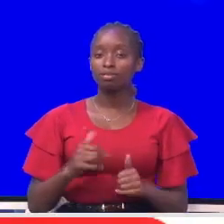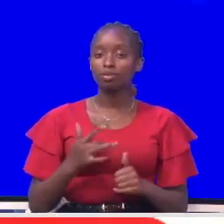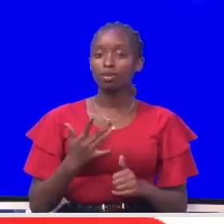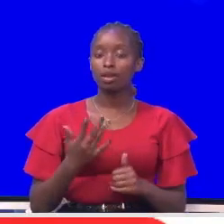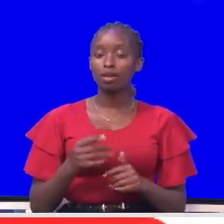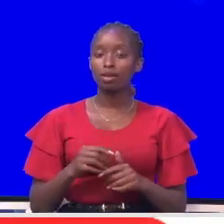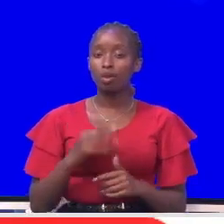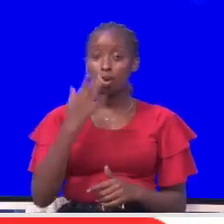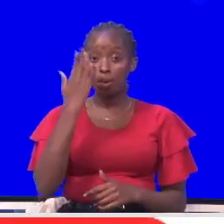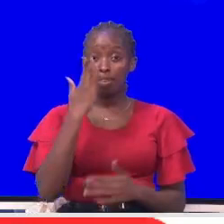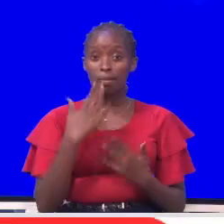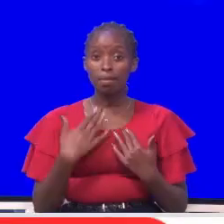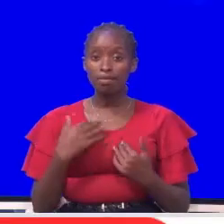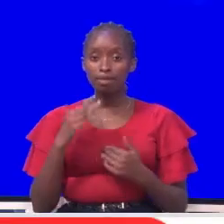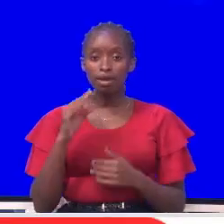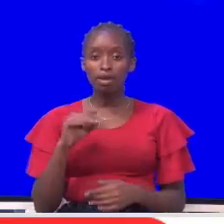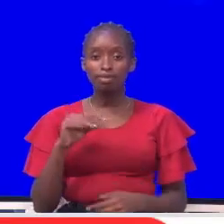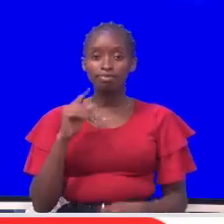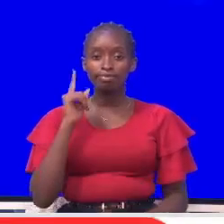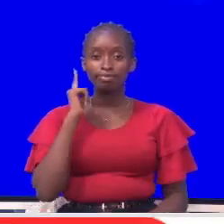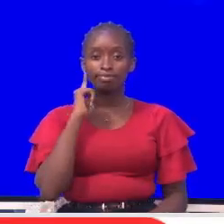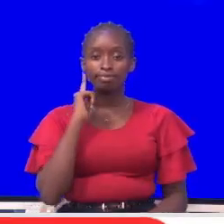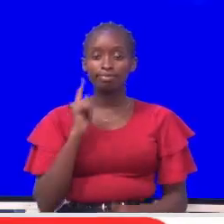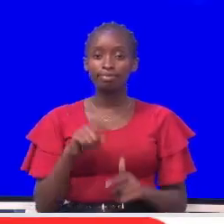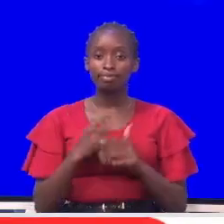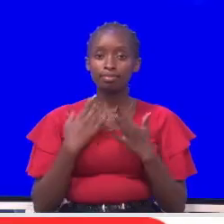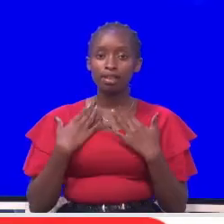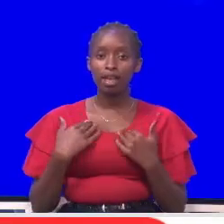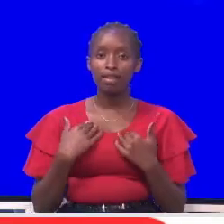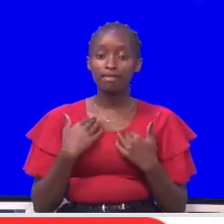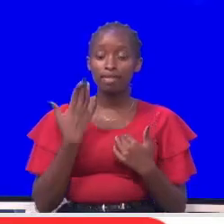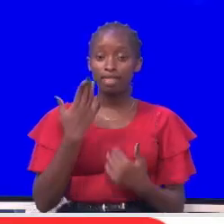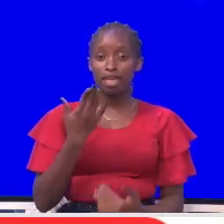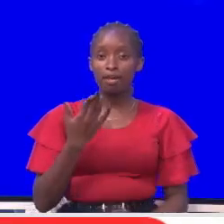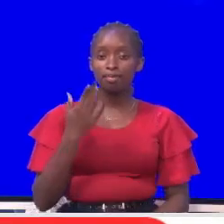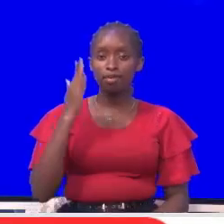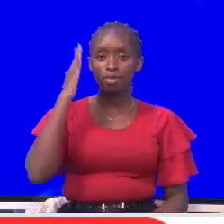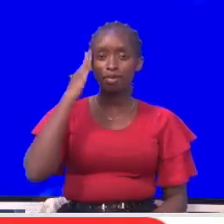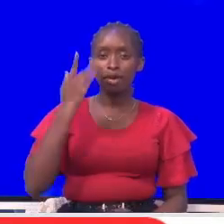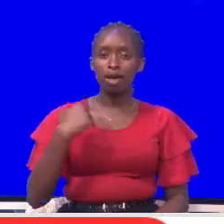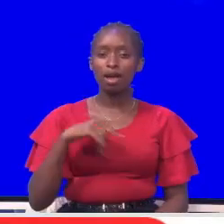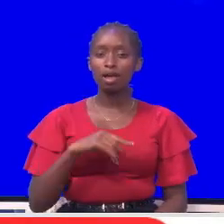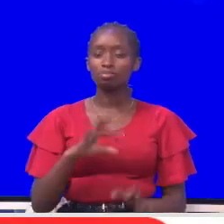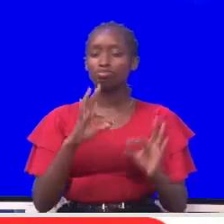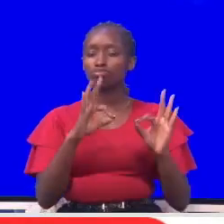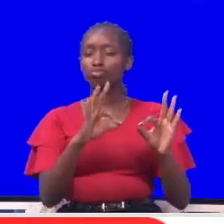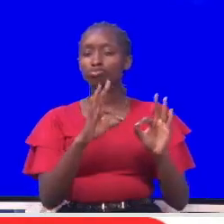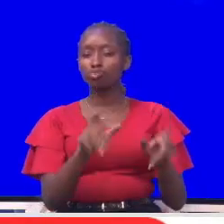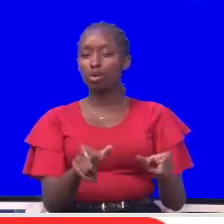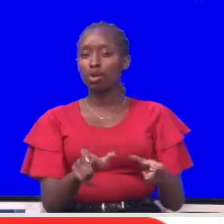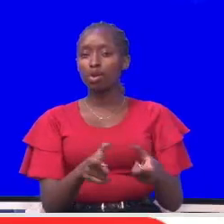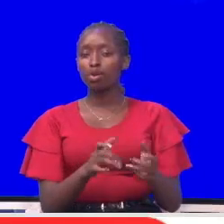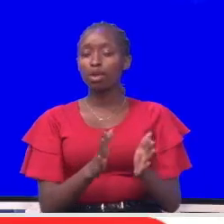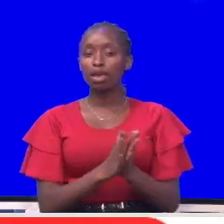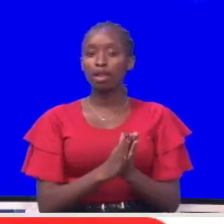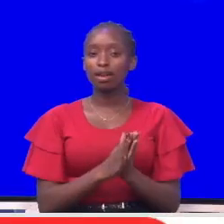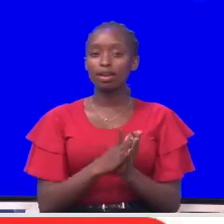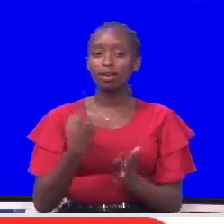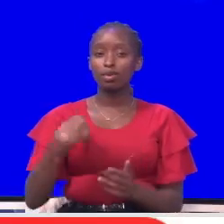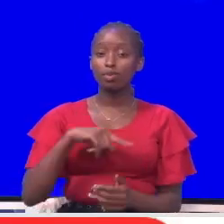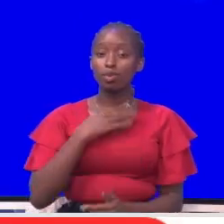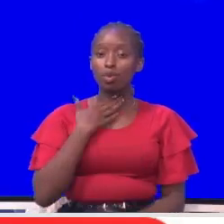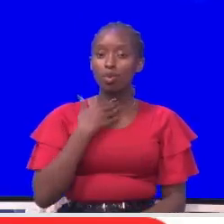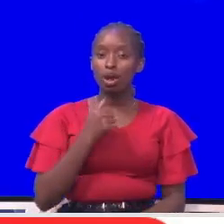umekubali kwamba Radio 47 ni kituo ambacho ni bora na ni bonge la radio. Na ni kutoa tu ahadi